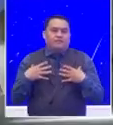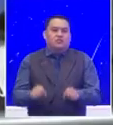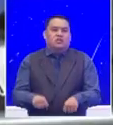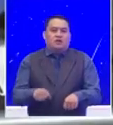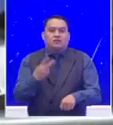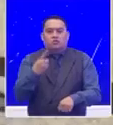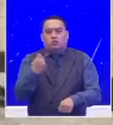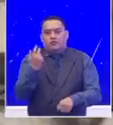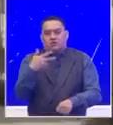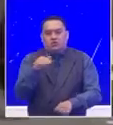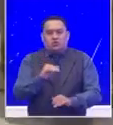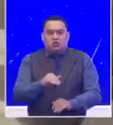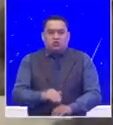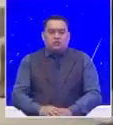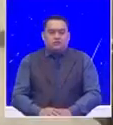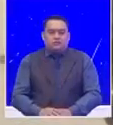тысяч.